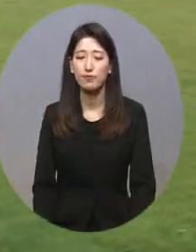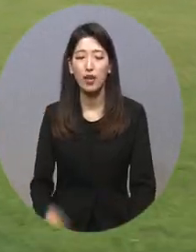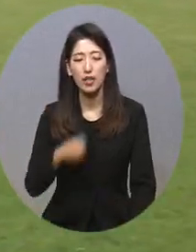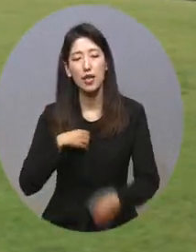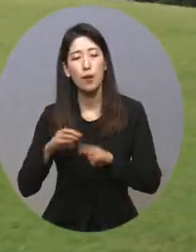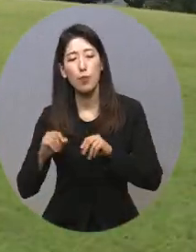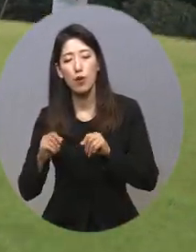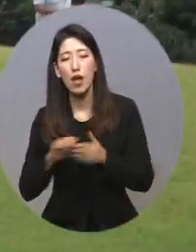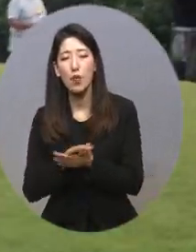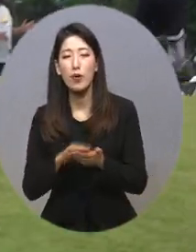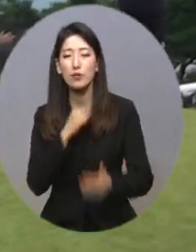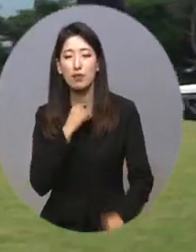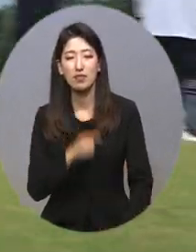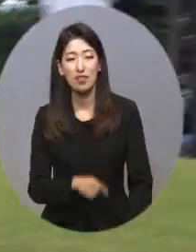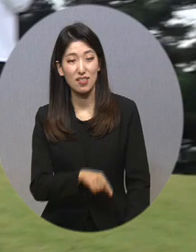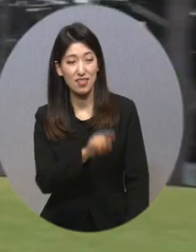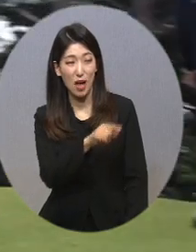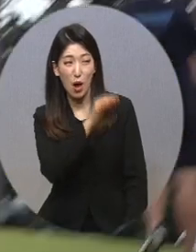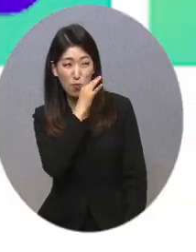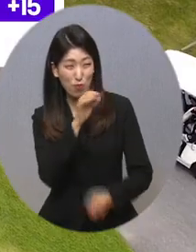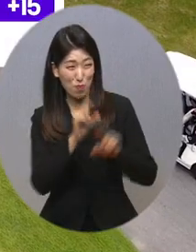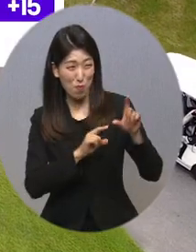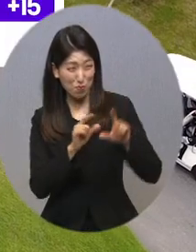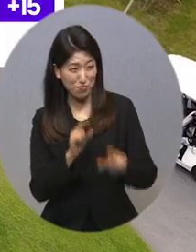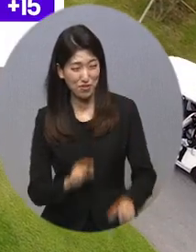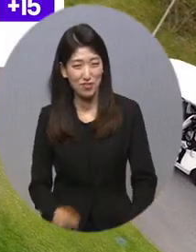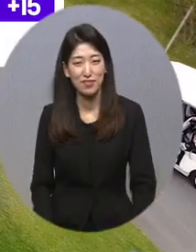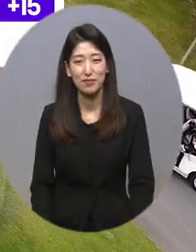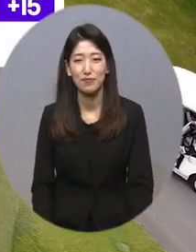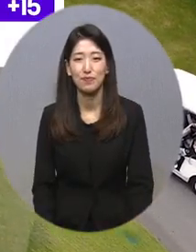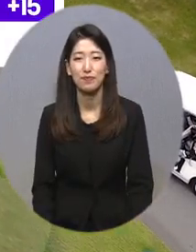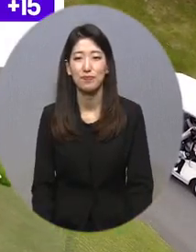싶어. 오빠 일부러 부끄러운 모습 보여주고 싶었어.